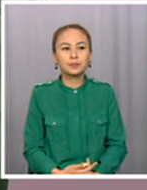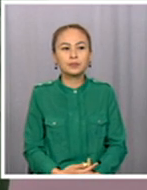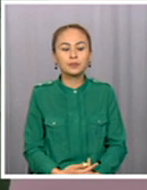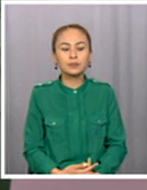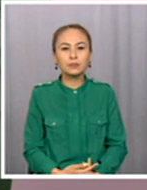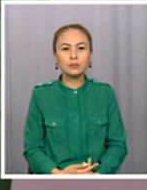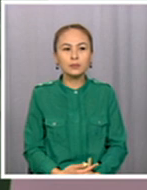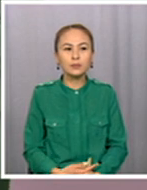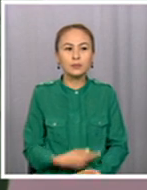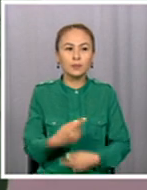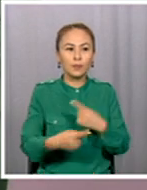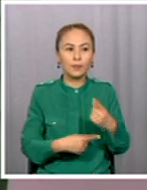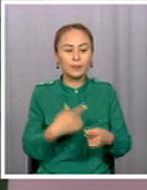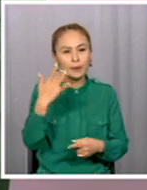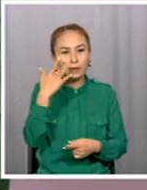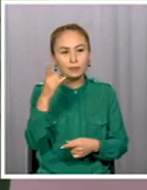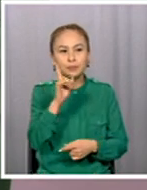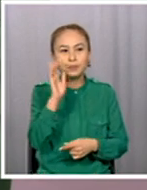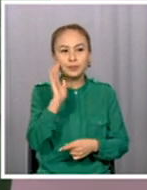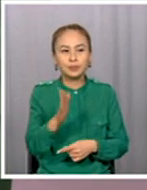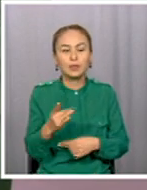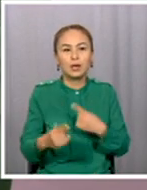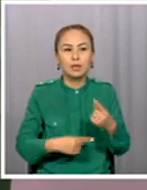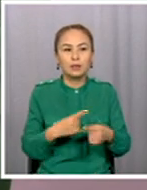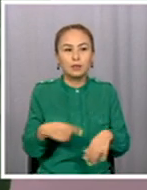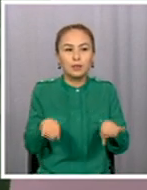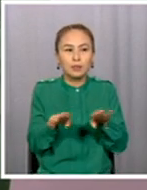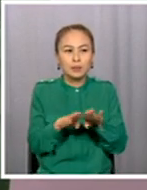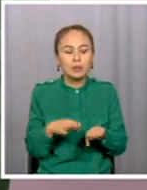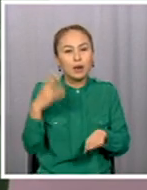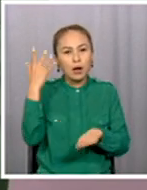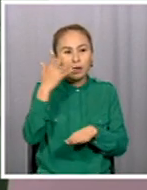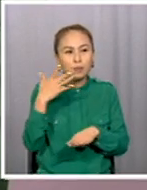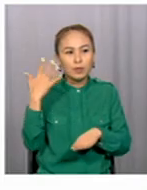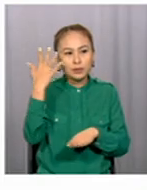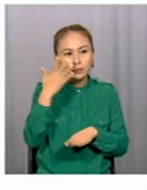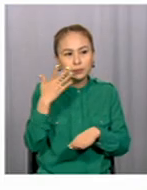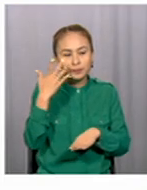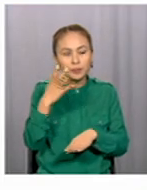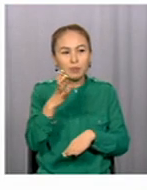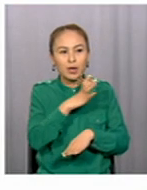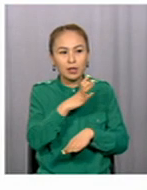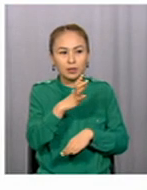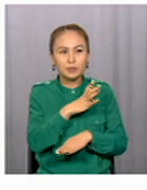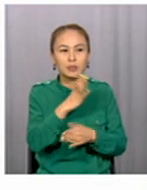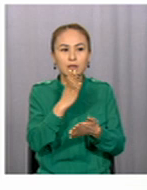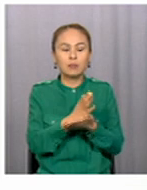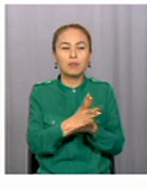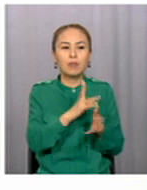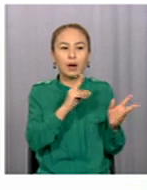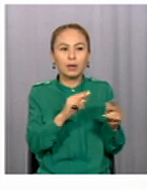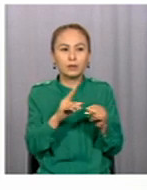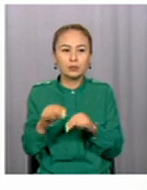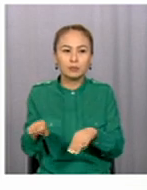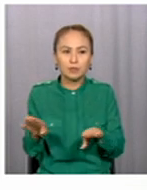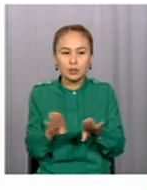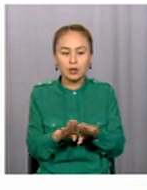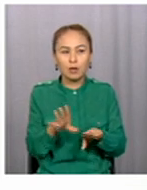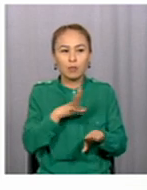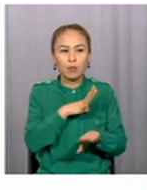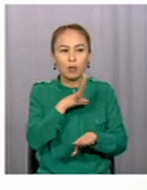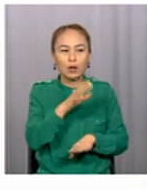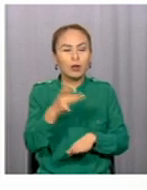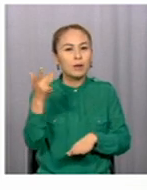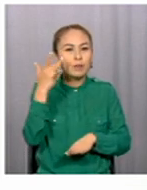Мәңгілік ел болу ата-бабамыздың арманы. байлығымыз да, бақытымыз